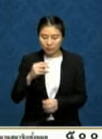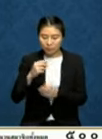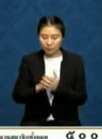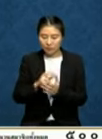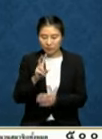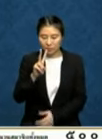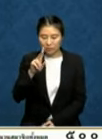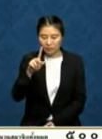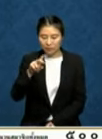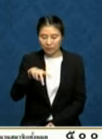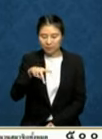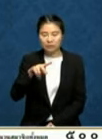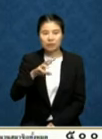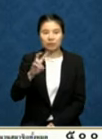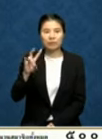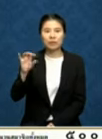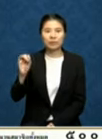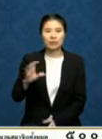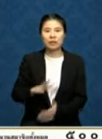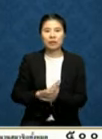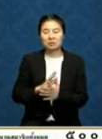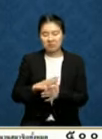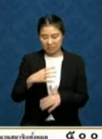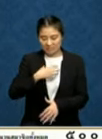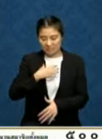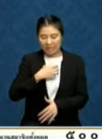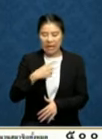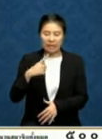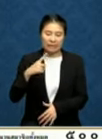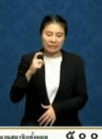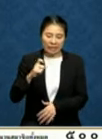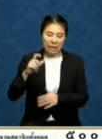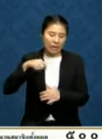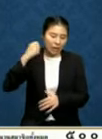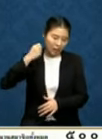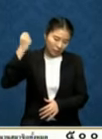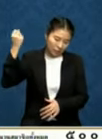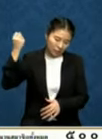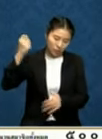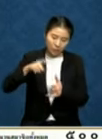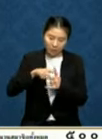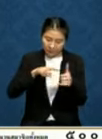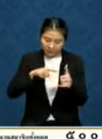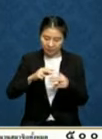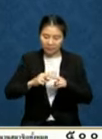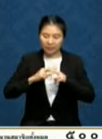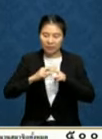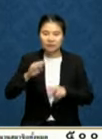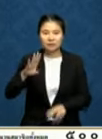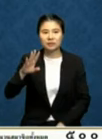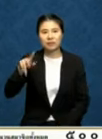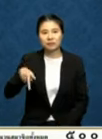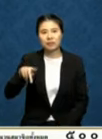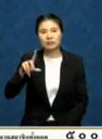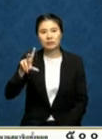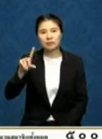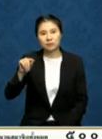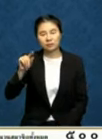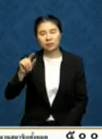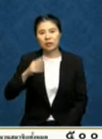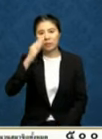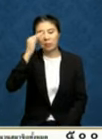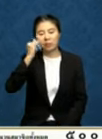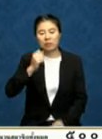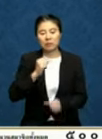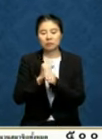7,285 คนเสี่ยงฆ่าตัวตายหรือเคยพยายามฆ่าตัวตายแล้ว 4,020 คนค่ะท่านเห็นไหมคะว่าผลกระทบของการใช้ความรุน